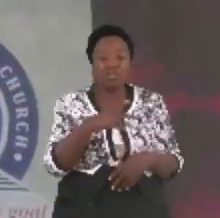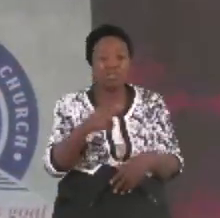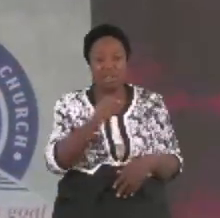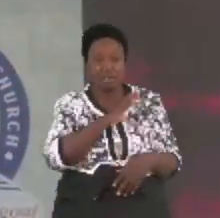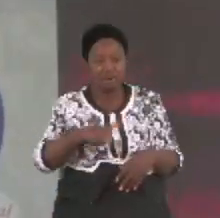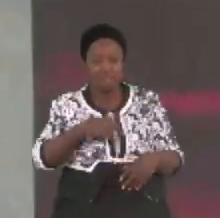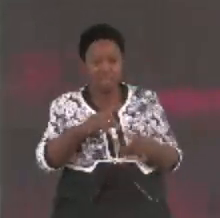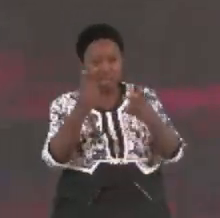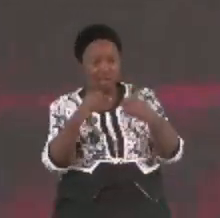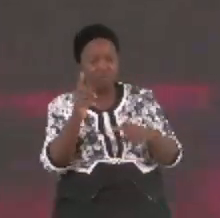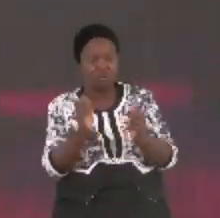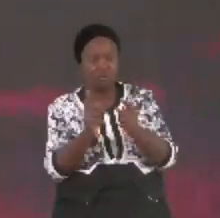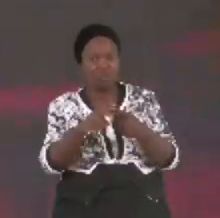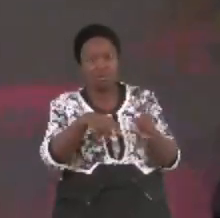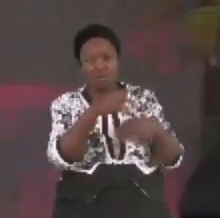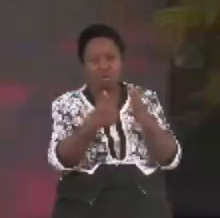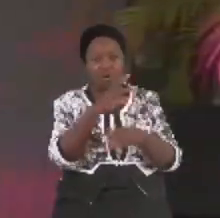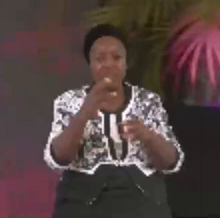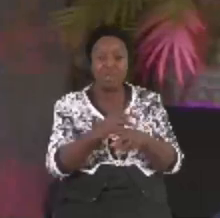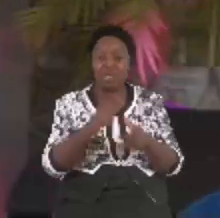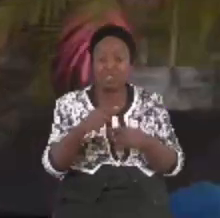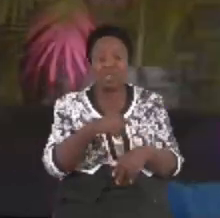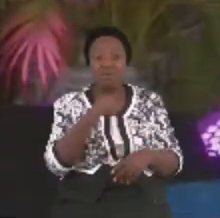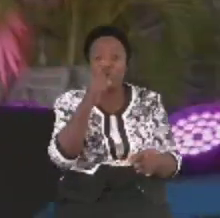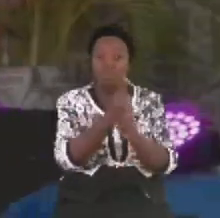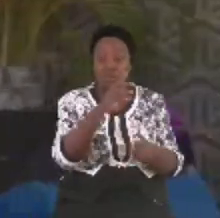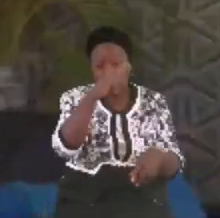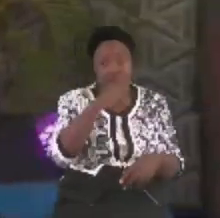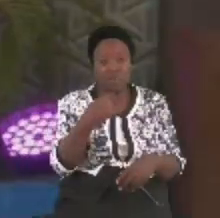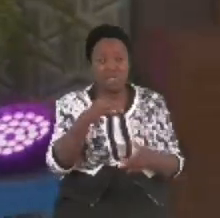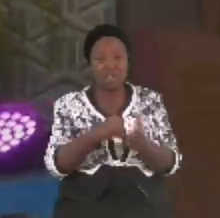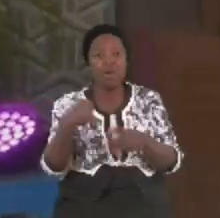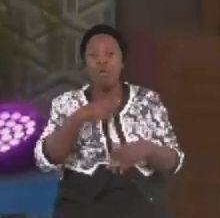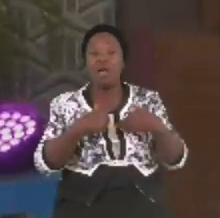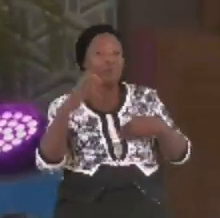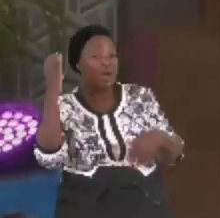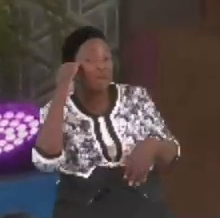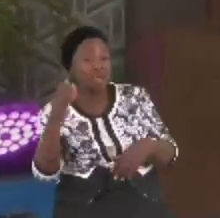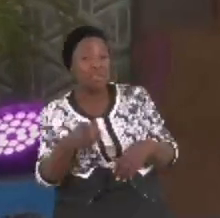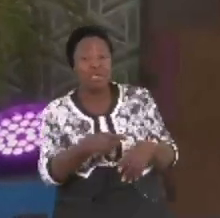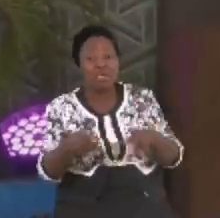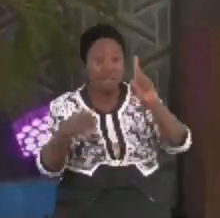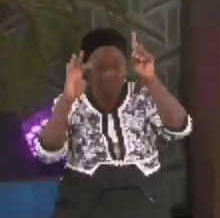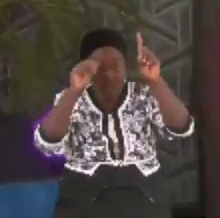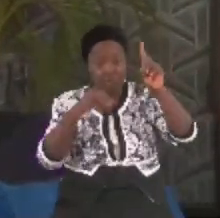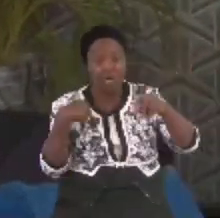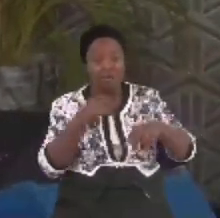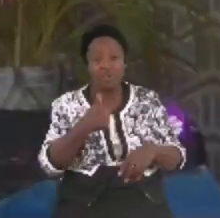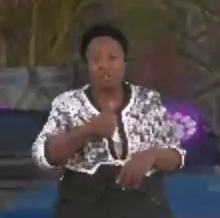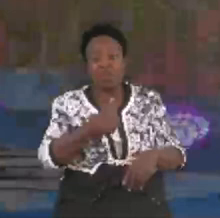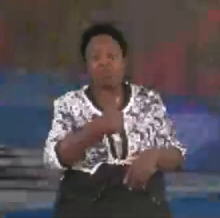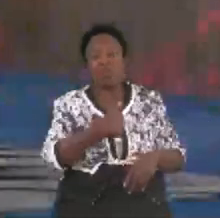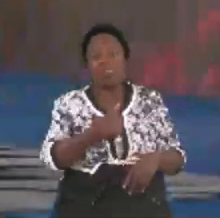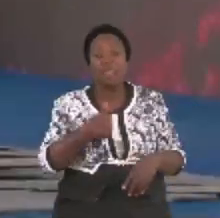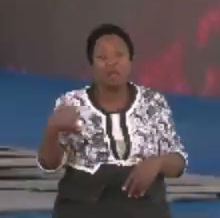dit, maintenant, ce n'est pas parce que tu l'as dit, nous l'avons entendu nous-mêmes et nous savons, nous croyons